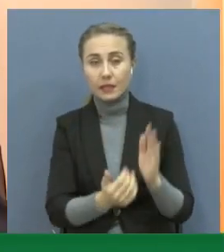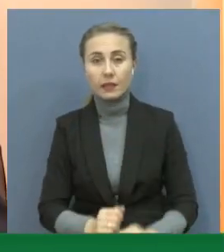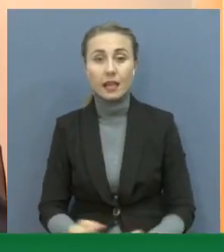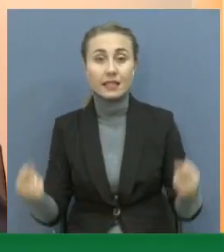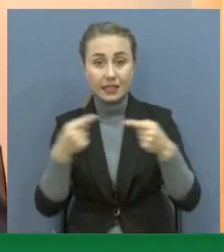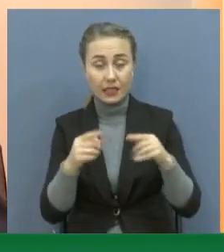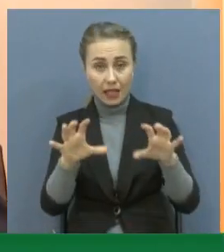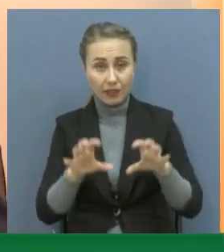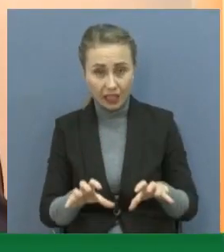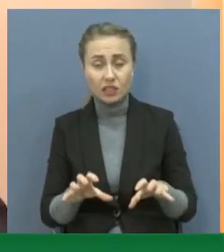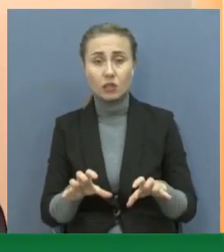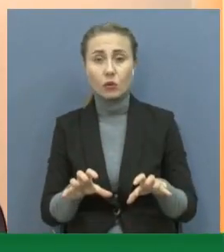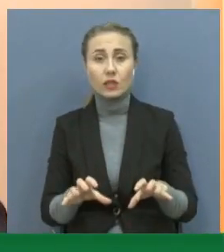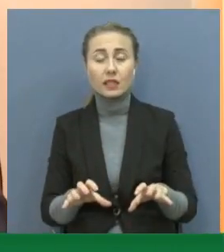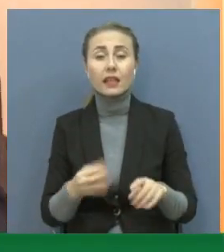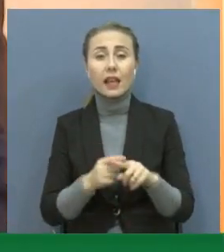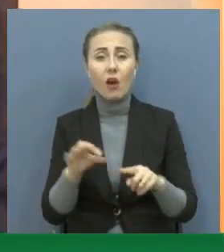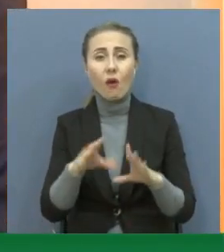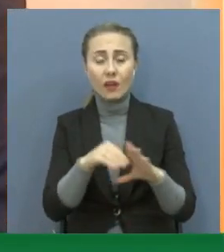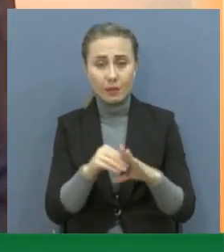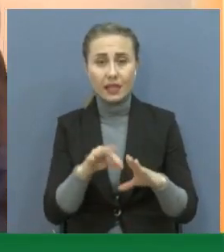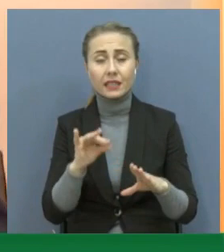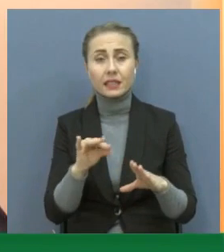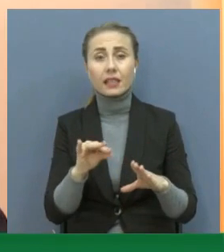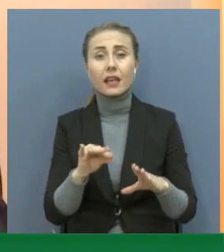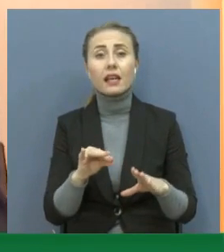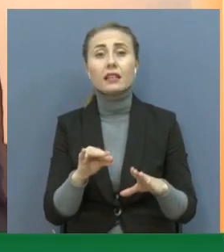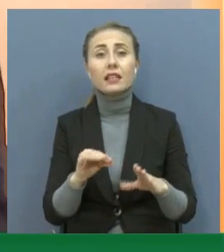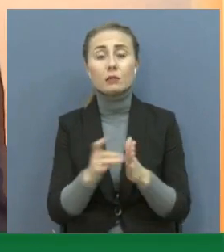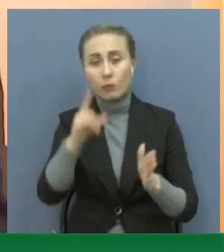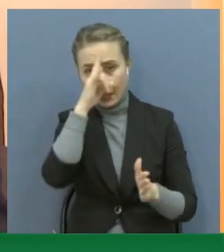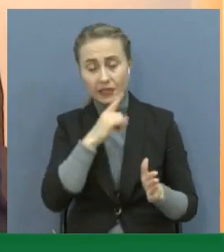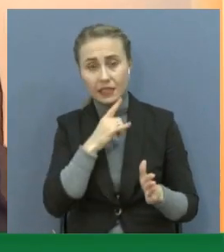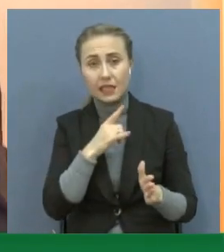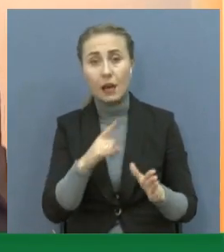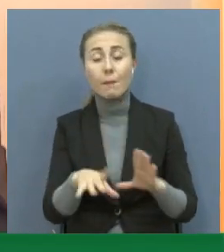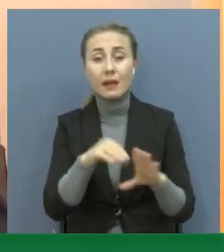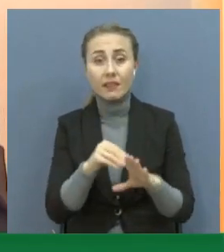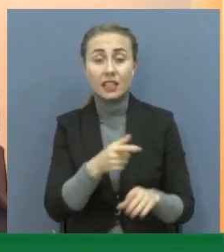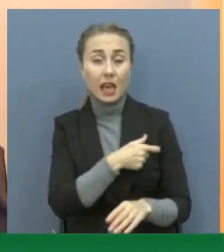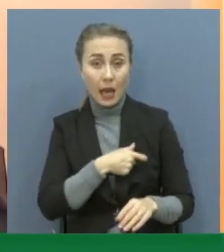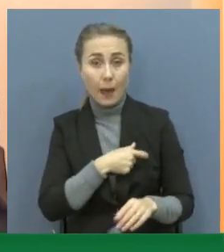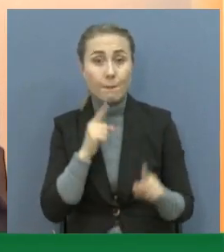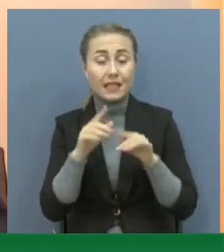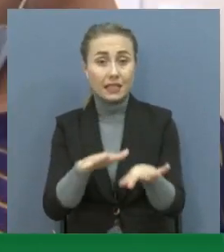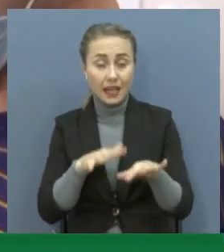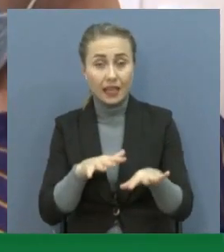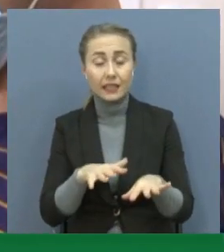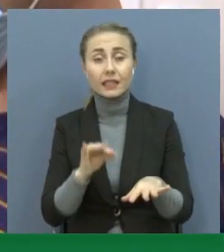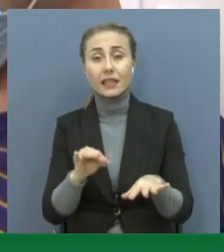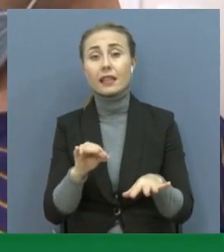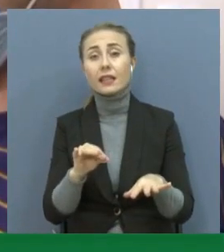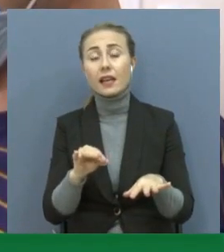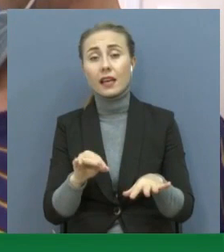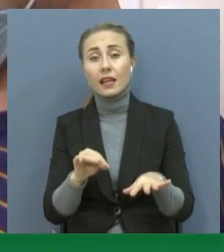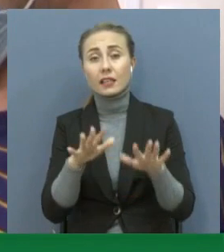Согласно конституционного закона о выборах в Республике Казахстан, значит, при выборах депутатов Маслихата на территории